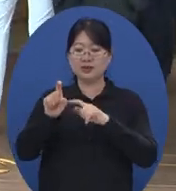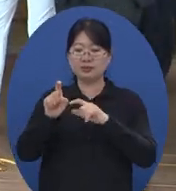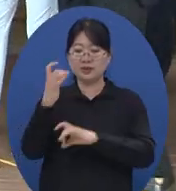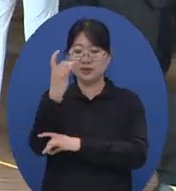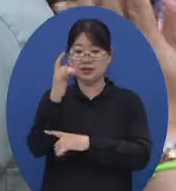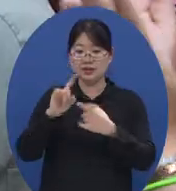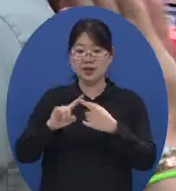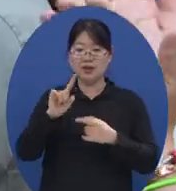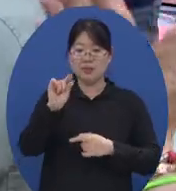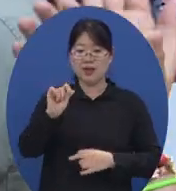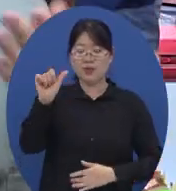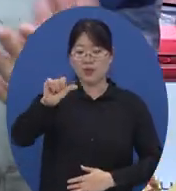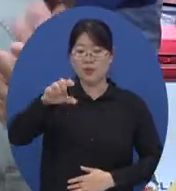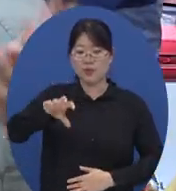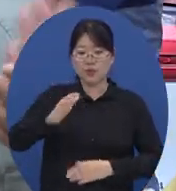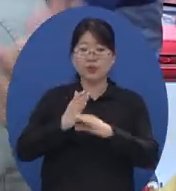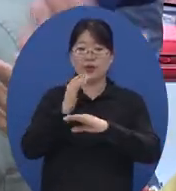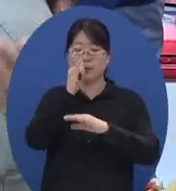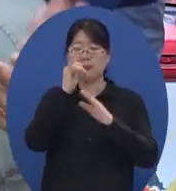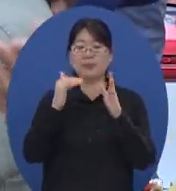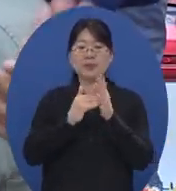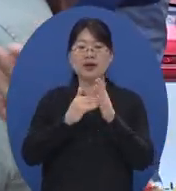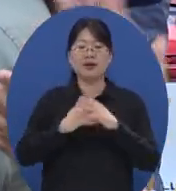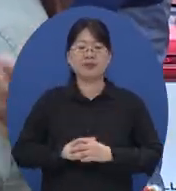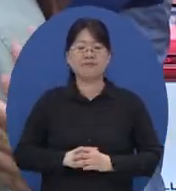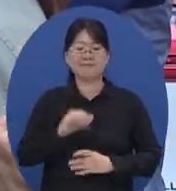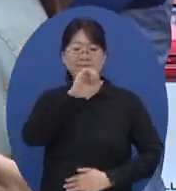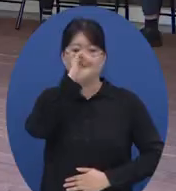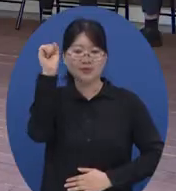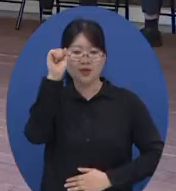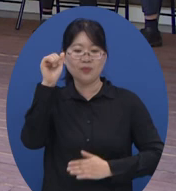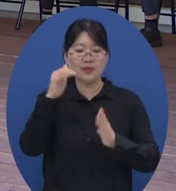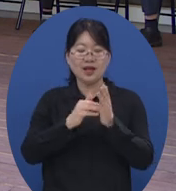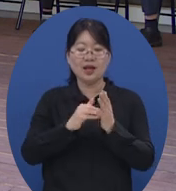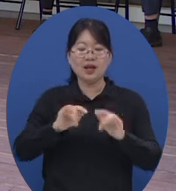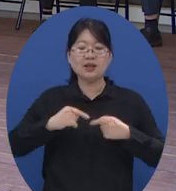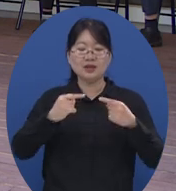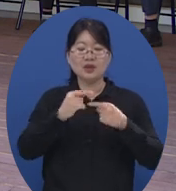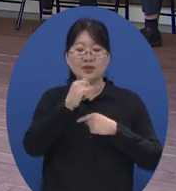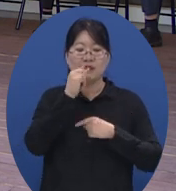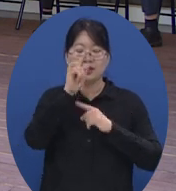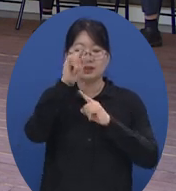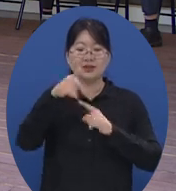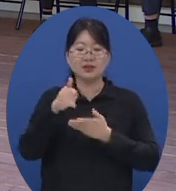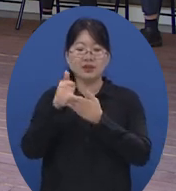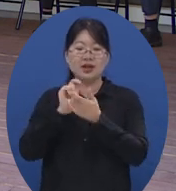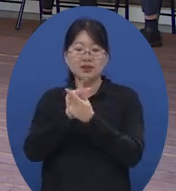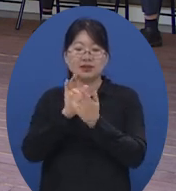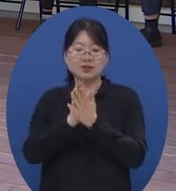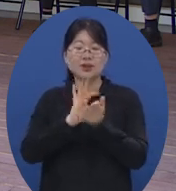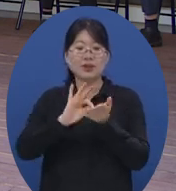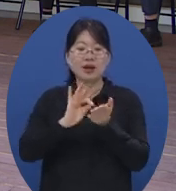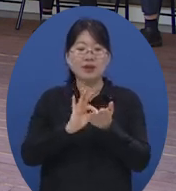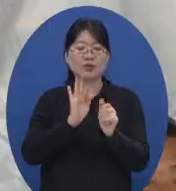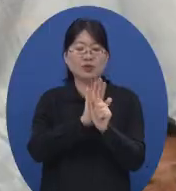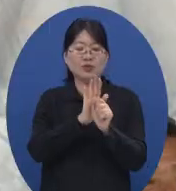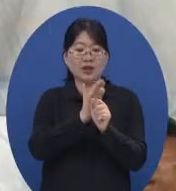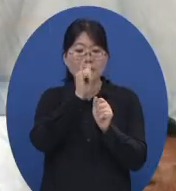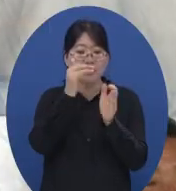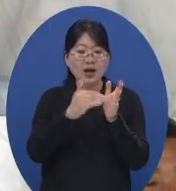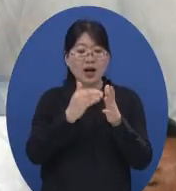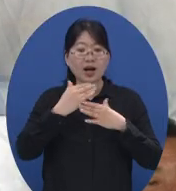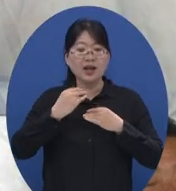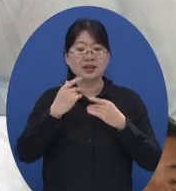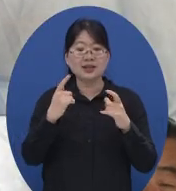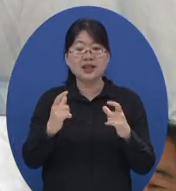곳을 훌쩍 넘겼습니다. 만호 달성 기념행사에 참석한 이재명 경기도지사는 직접 이용을 독려하기도 했습니다. 안산